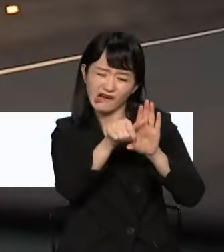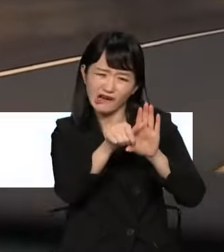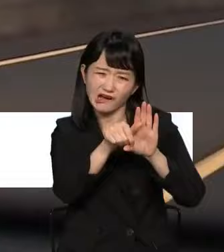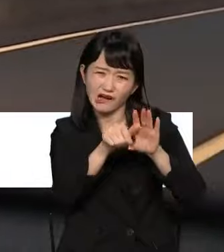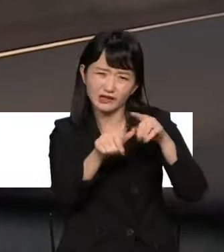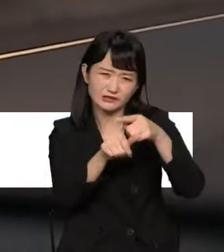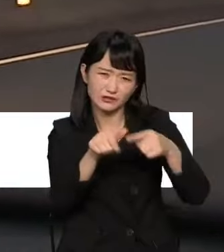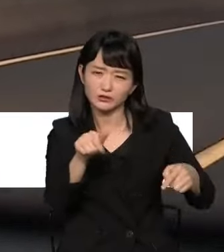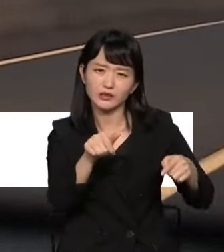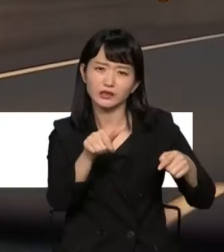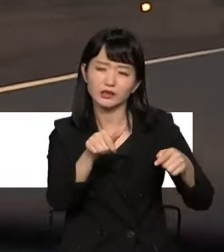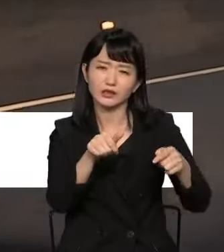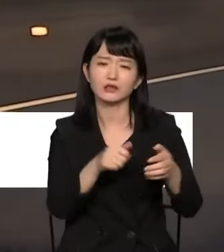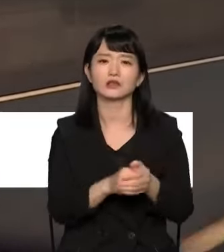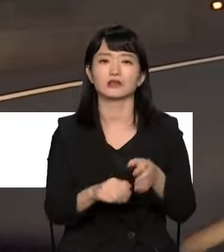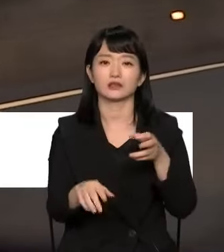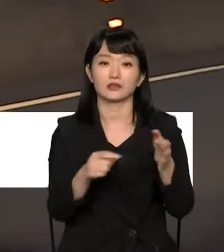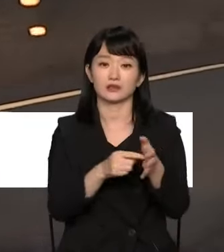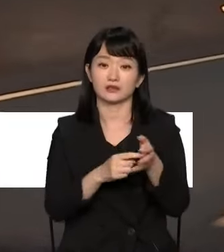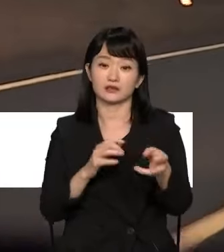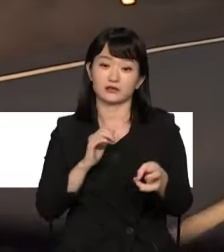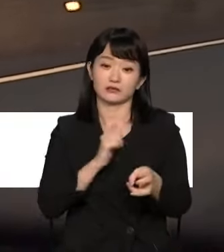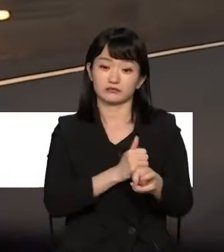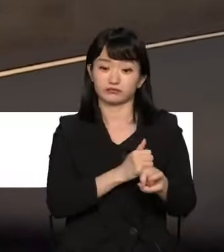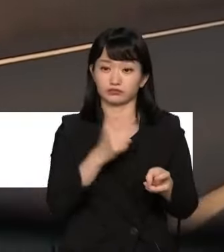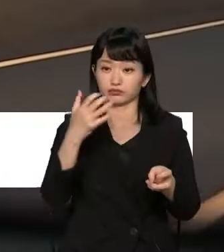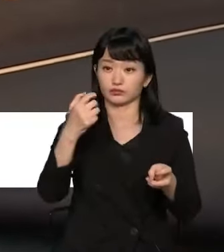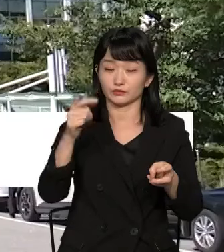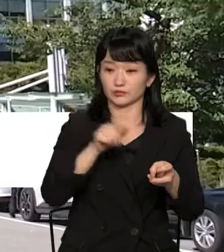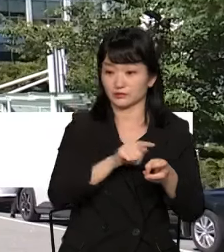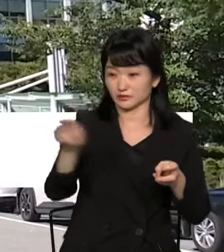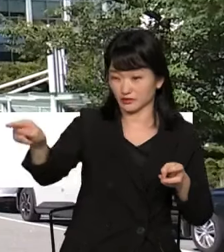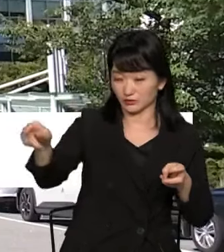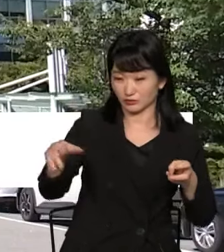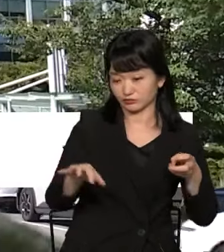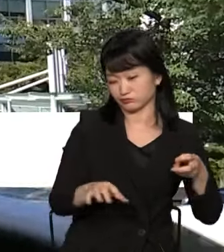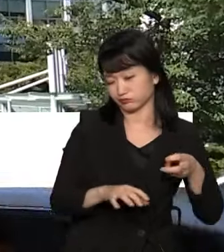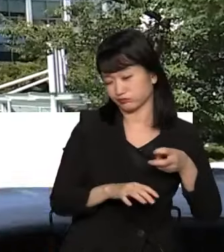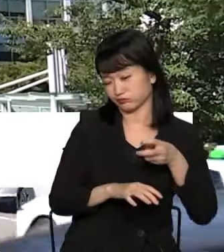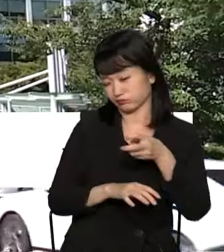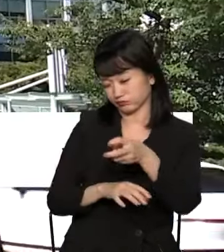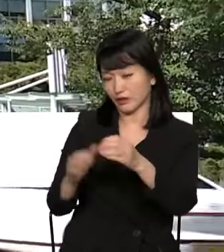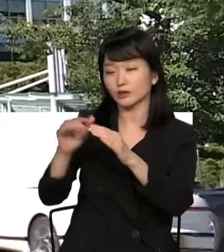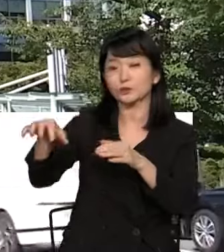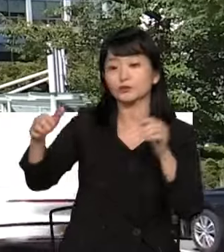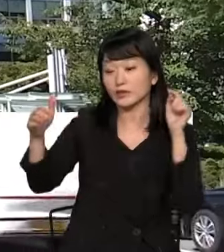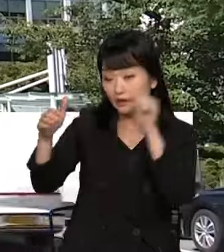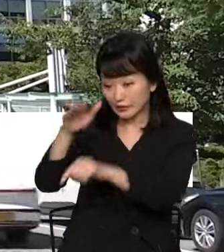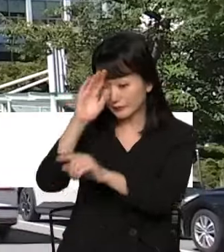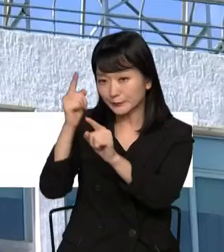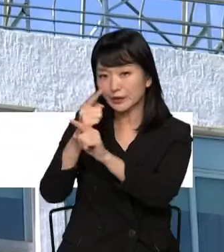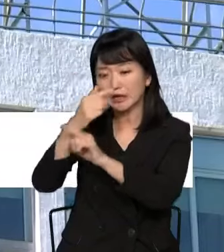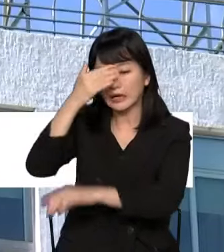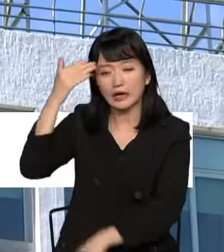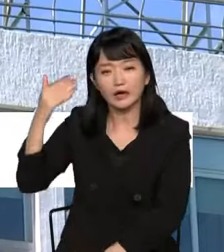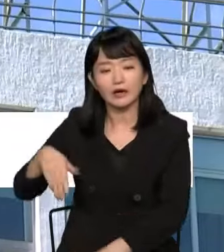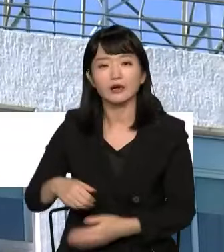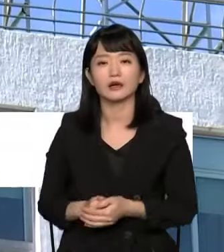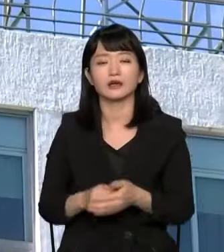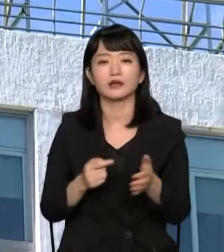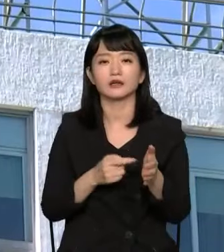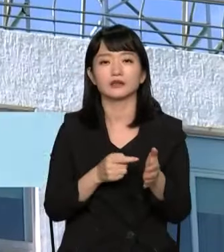당했습니다 차로 94km 거리에 있는 전북 전주까지 가서야 치료를 받을 수 있었는데요 119